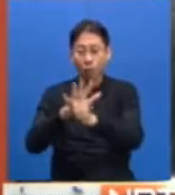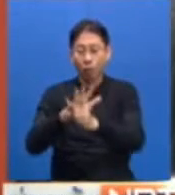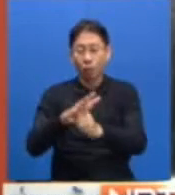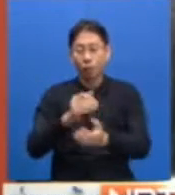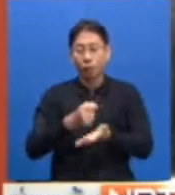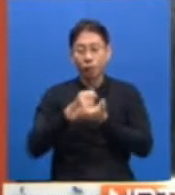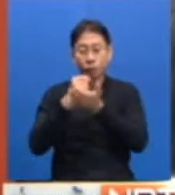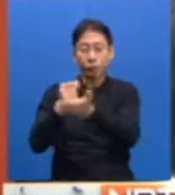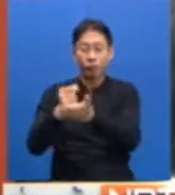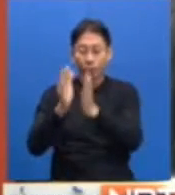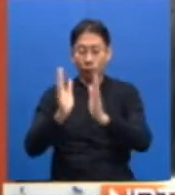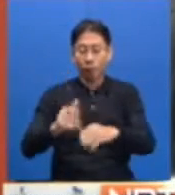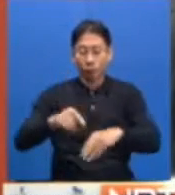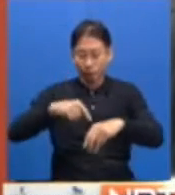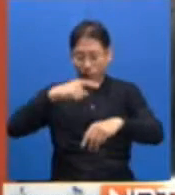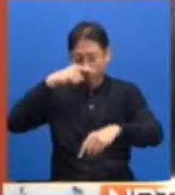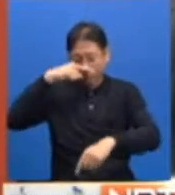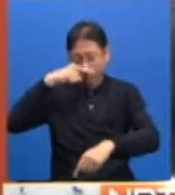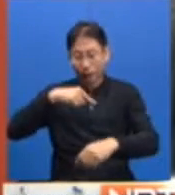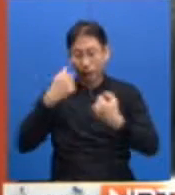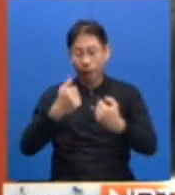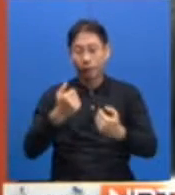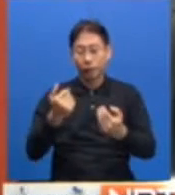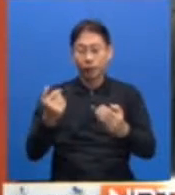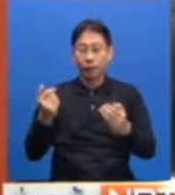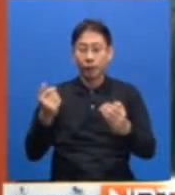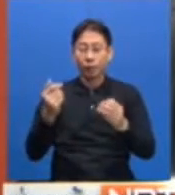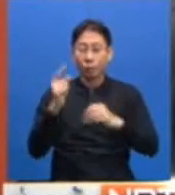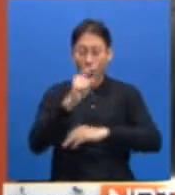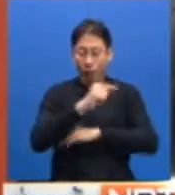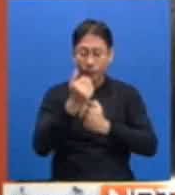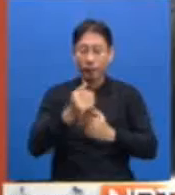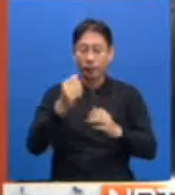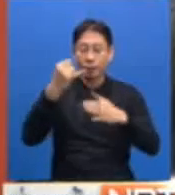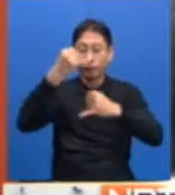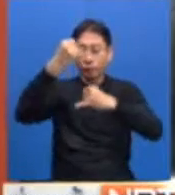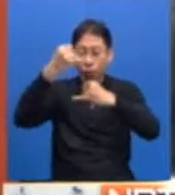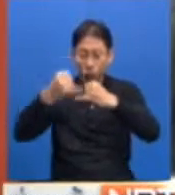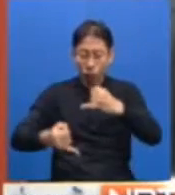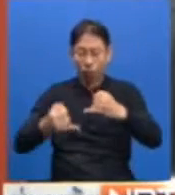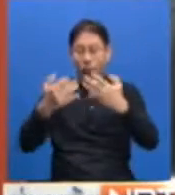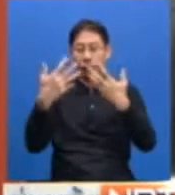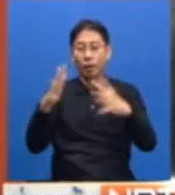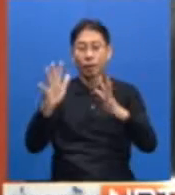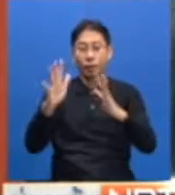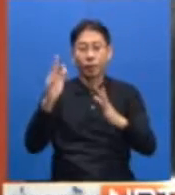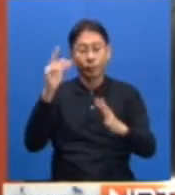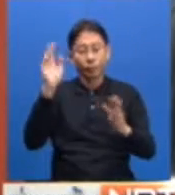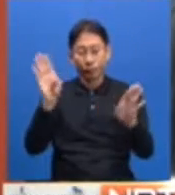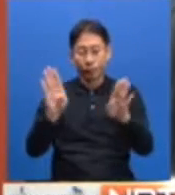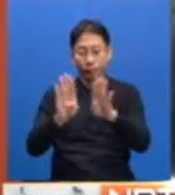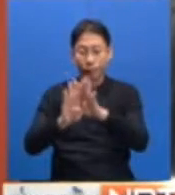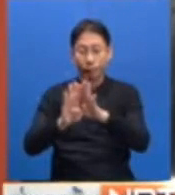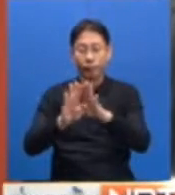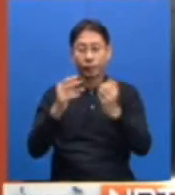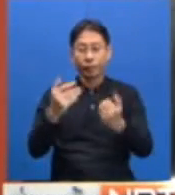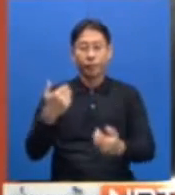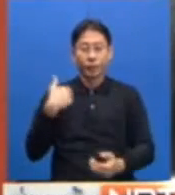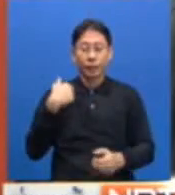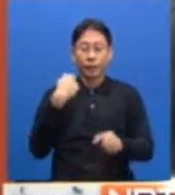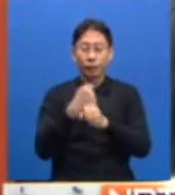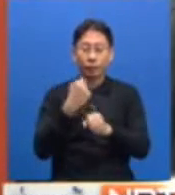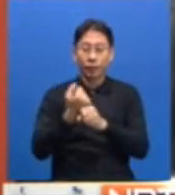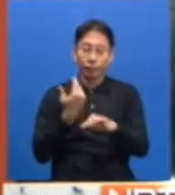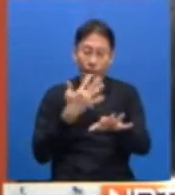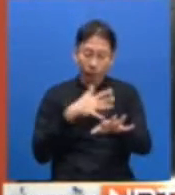เฉินช่วยเหลือคนไทยเนี่ยตั้งแต่วันนี้เป็นต้นไปอย่างไรก็ตามก็ยังมีภารกิจการ